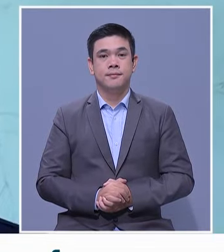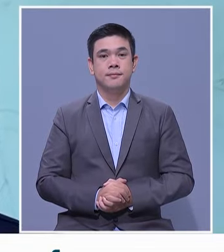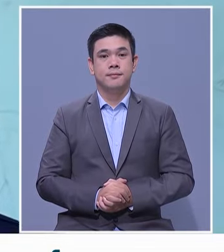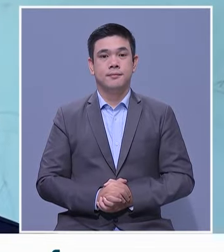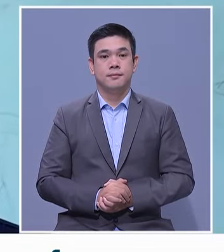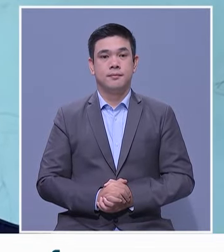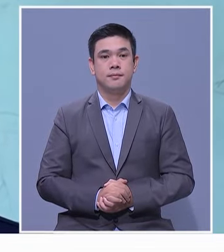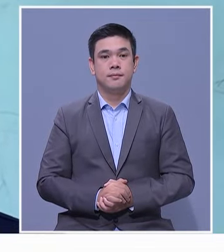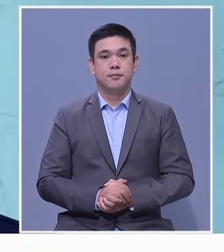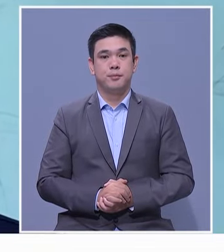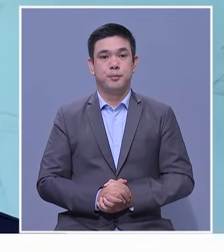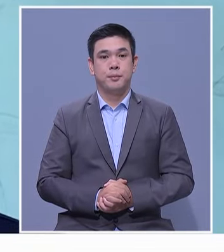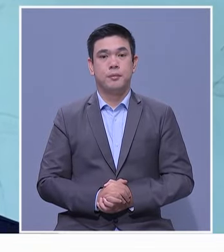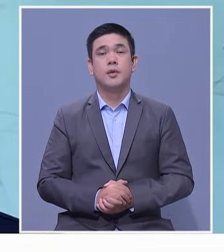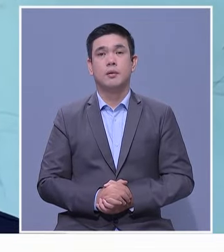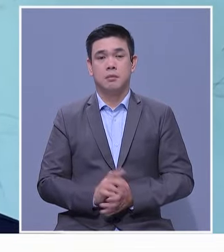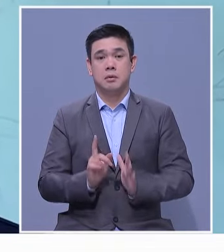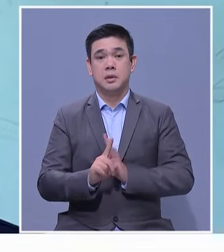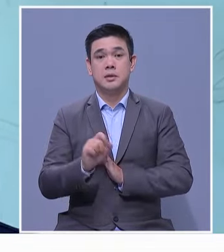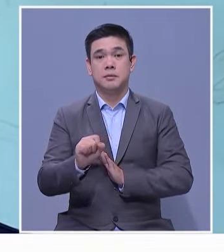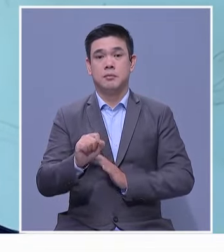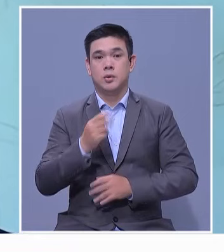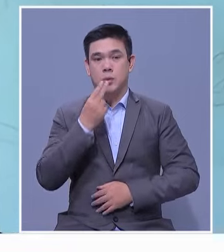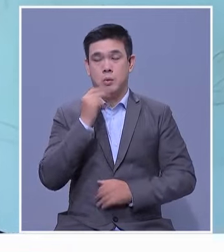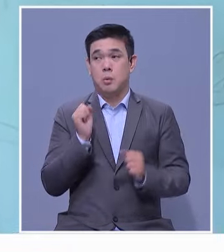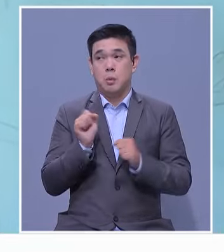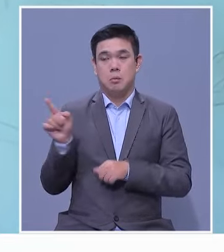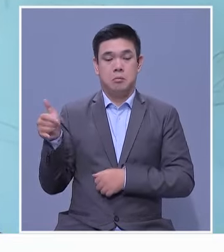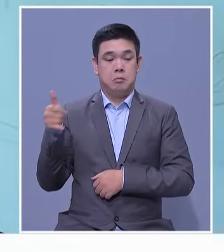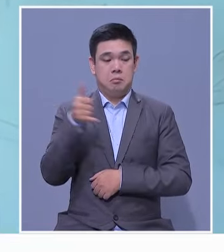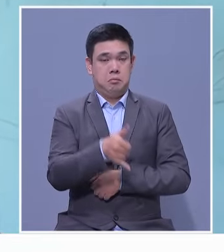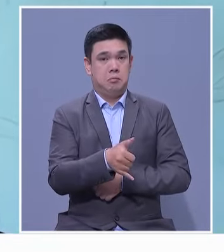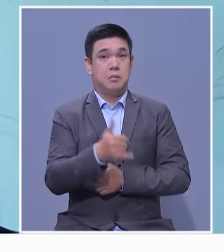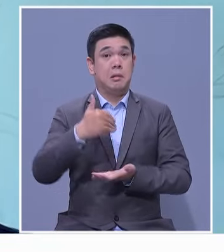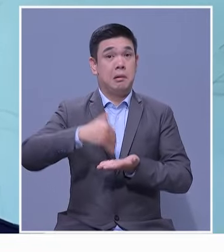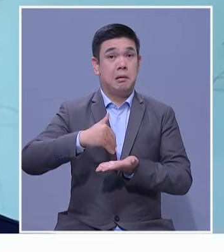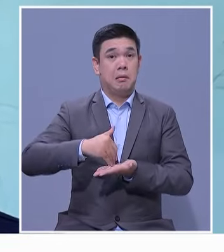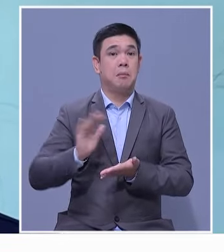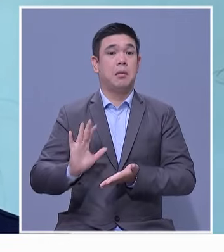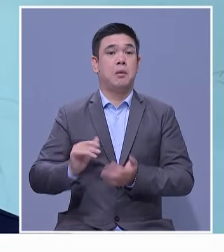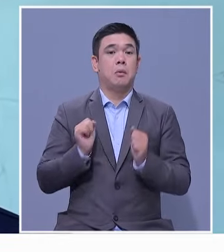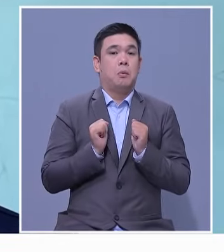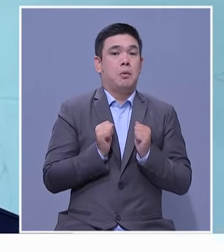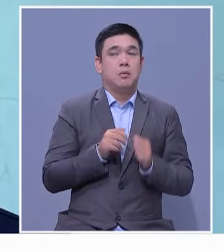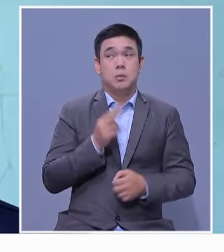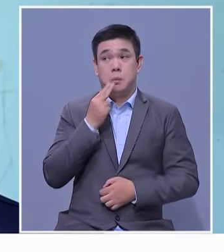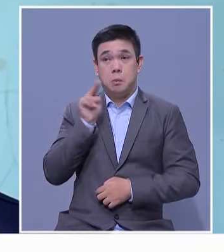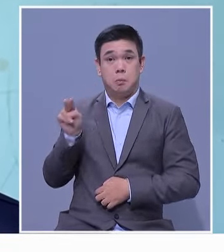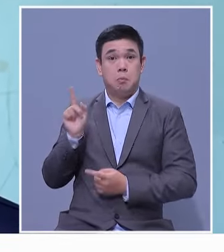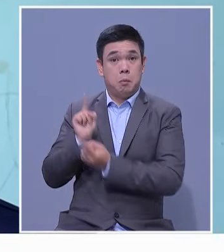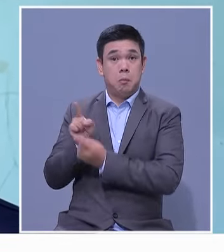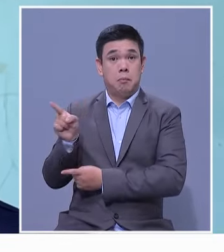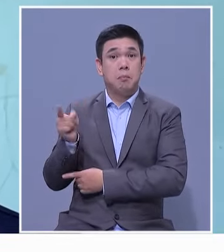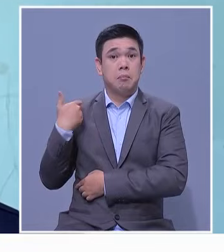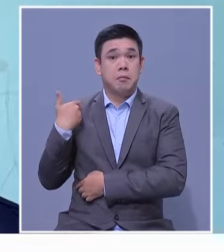ทำอย่างนั้นไม่ถึง10นาทีลูกค้าจะย้อนกลับมาเลยเพราะกลัวจะกลับมา อันนี้เราเคย